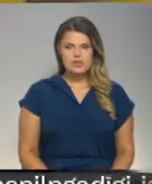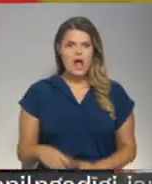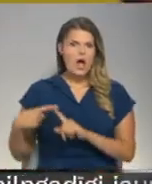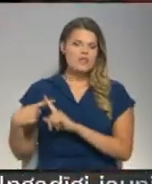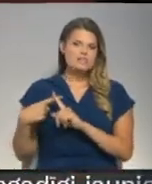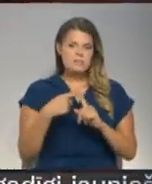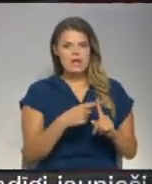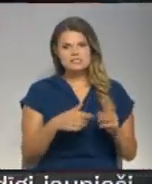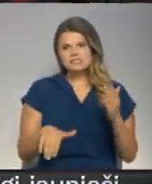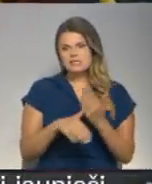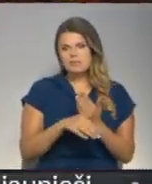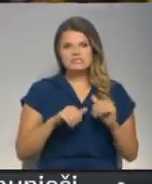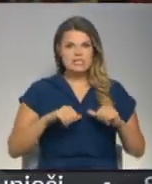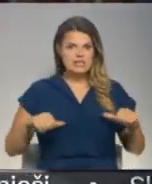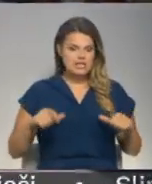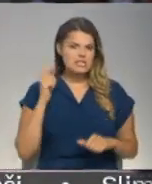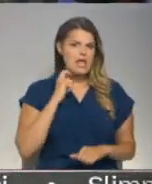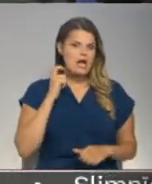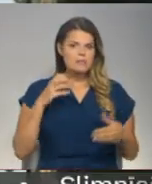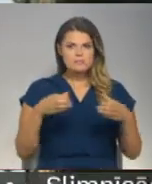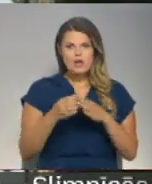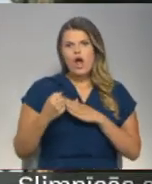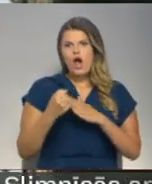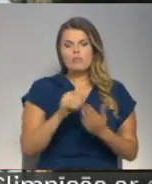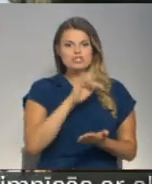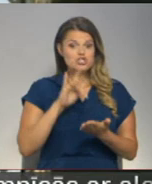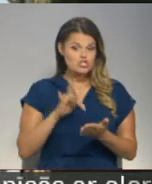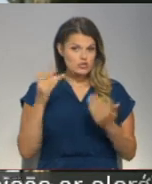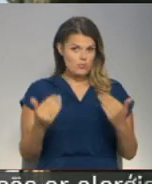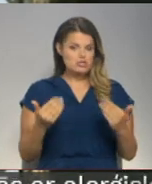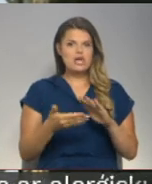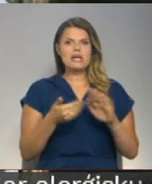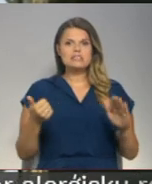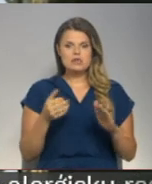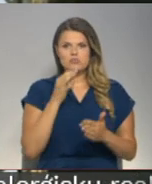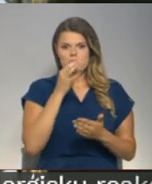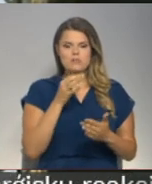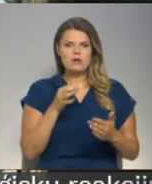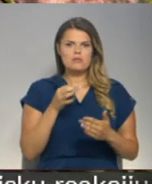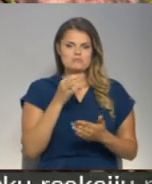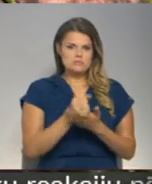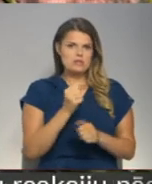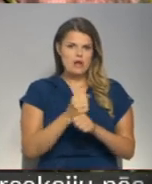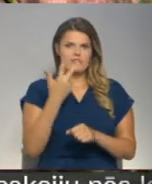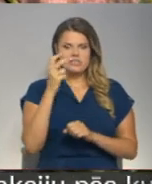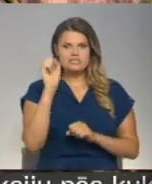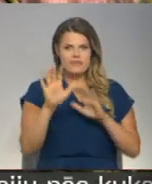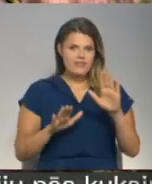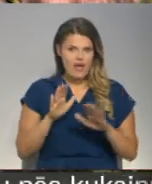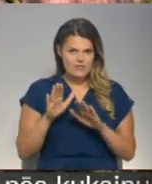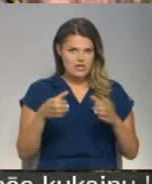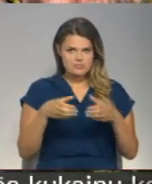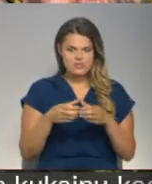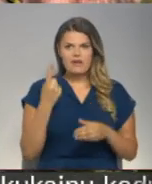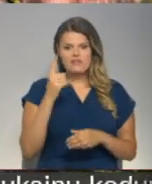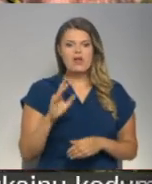Neatliekamās medicīniskās palīdzības dienesta Jēkabpils brigāžu atbalsta centrā pašlaik uz izsaukumiem reaģē trīs diennakts brigādes, kā arī viena dienas